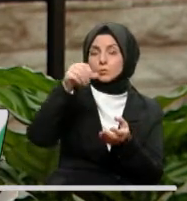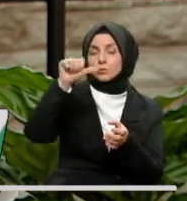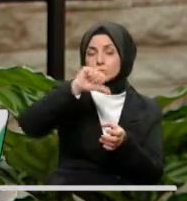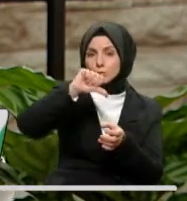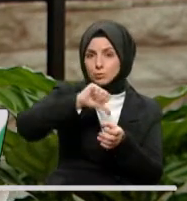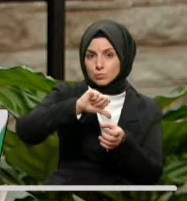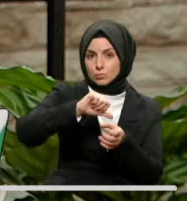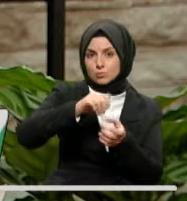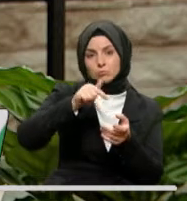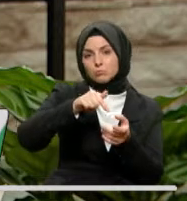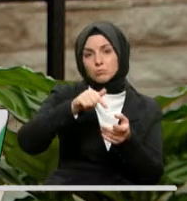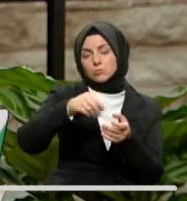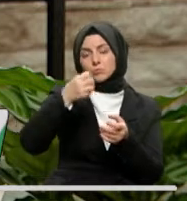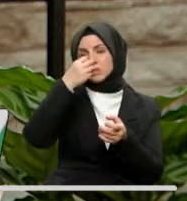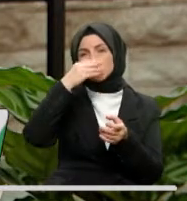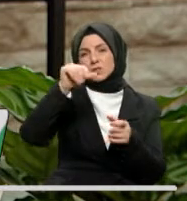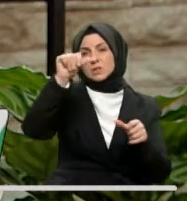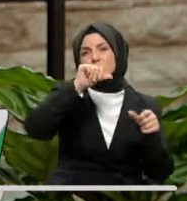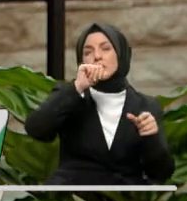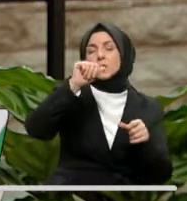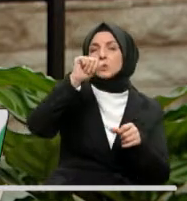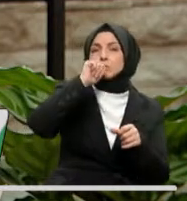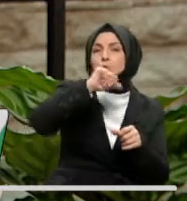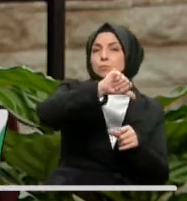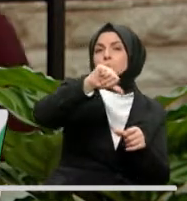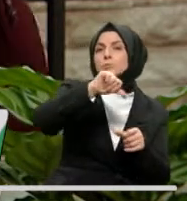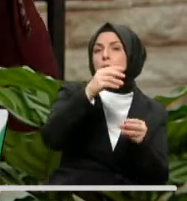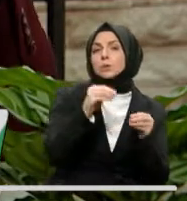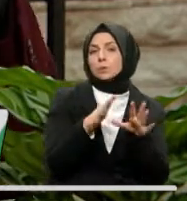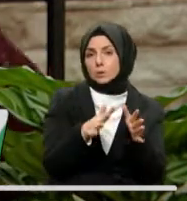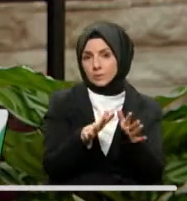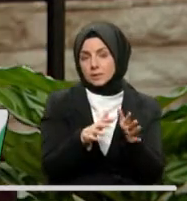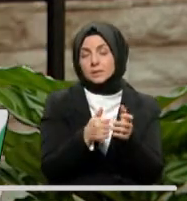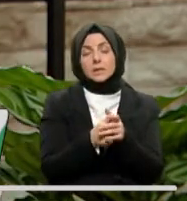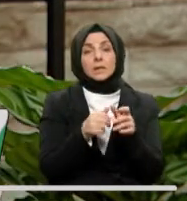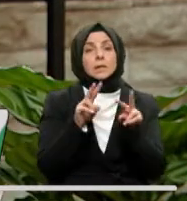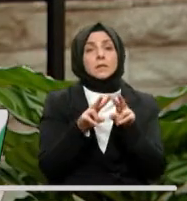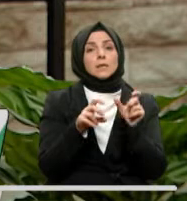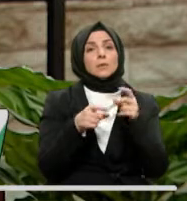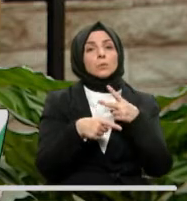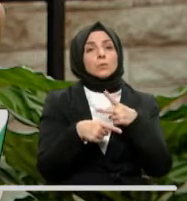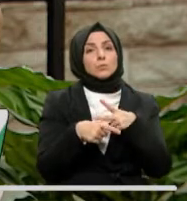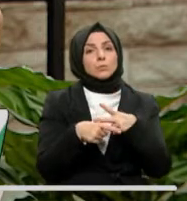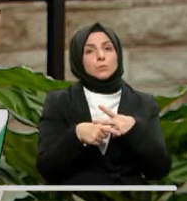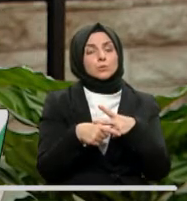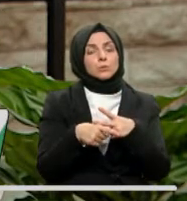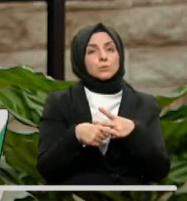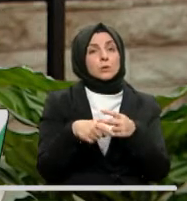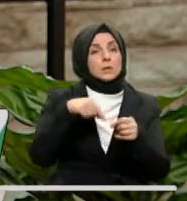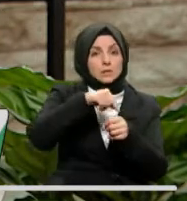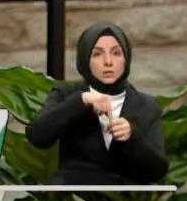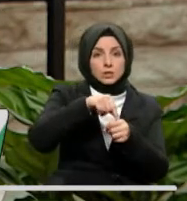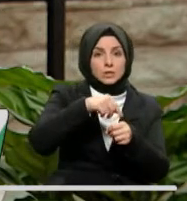Onu nasıl yapıyoruz aynı çay gibi işlemi çay gibi Muz kabuğu alıyorsunuz ister yazın güneşte Pencerenin önünde kutu ya da herkesin evinde fırın var